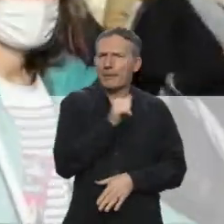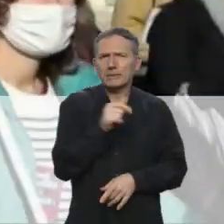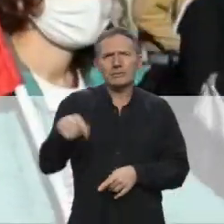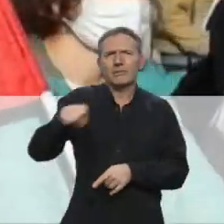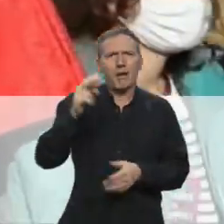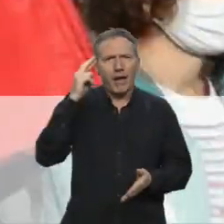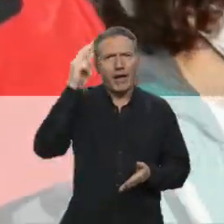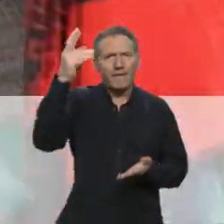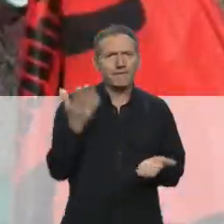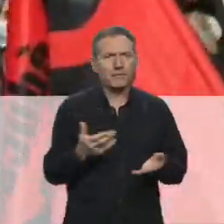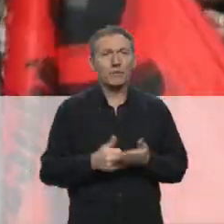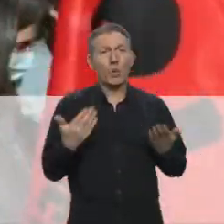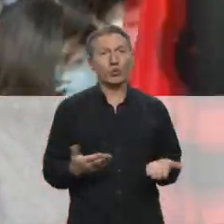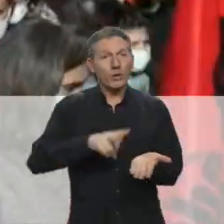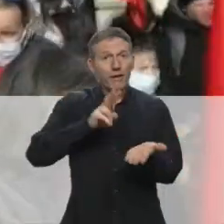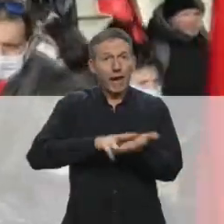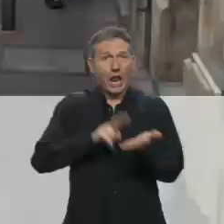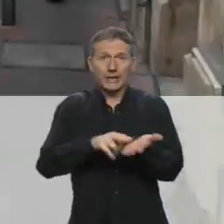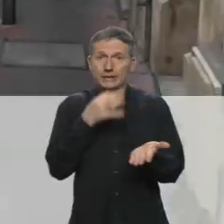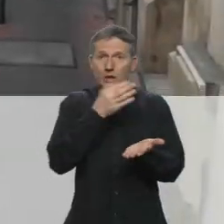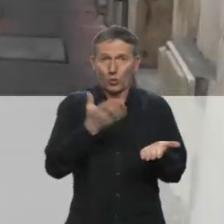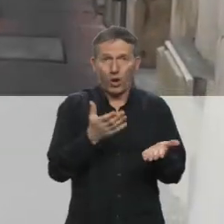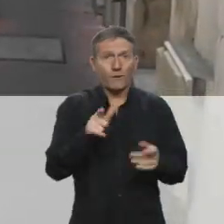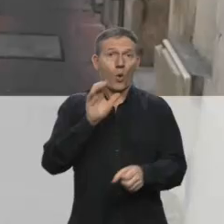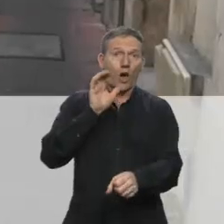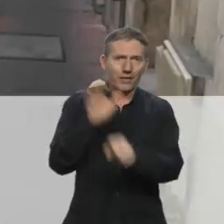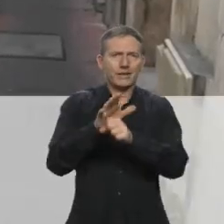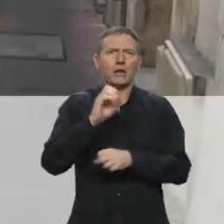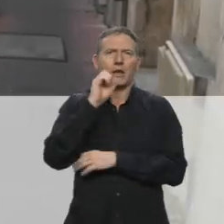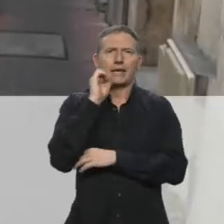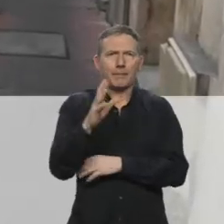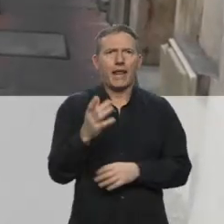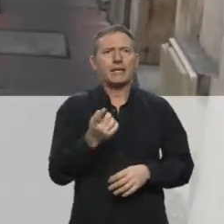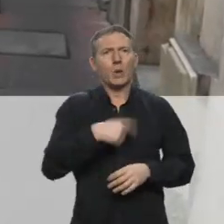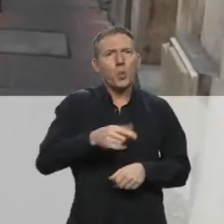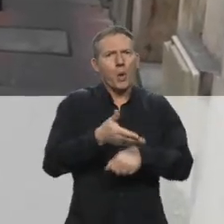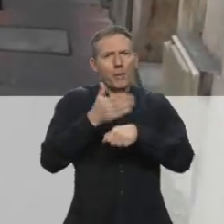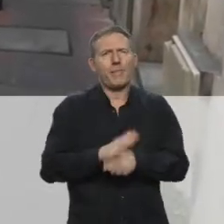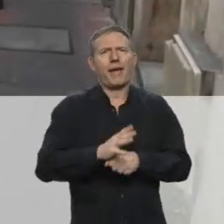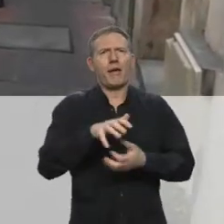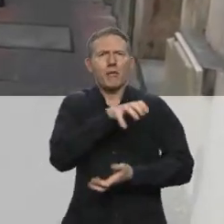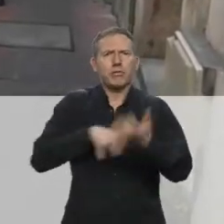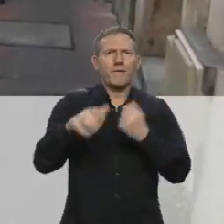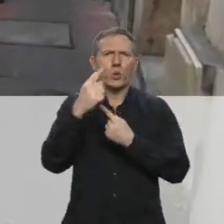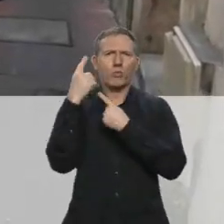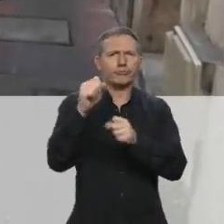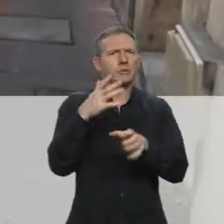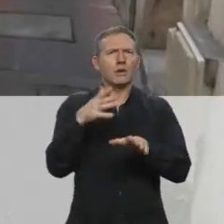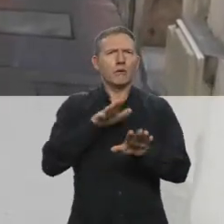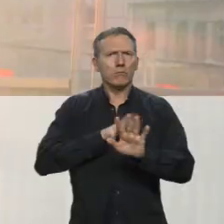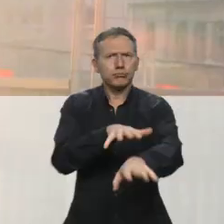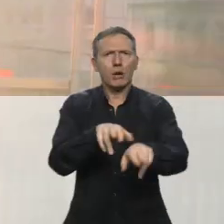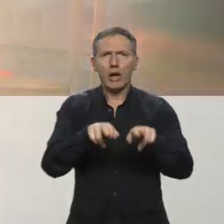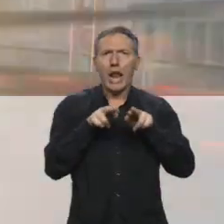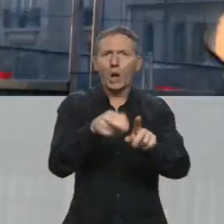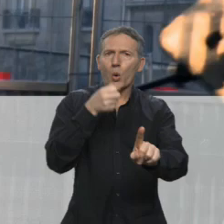des utopistes. Être réaliste aujourd'hui, c'est être anticapitaliste. C'est être prêt à se révolter, à descendre